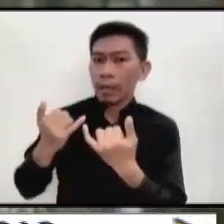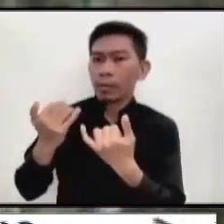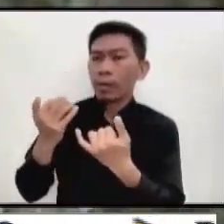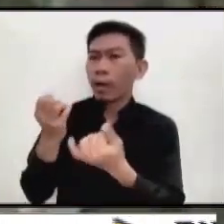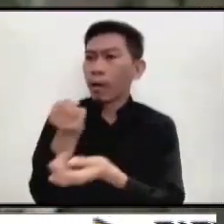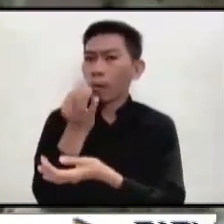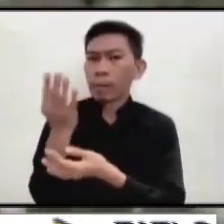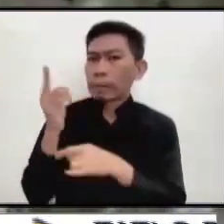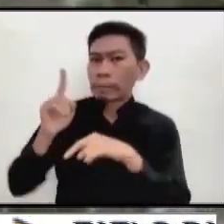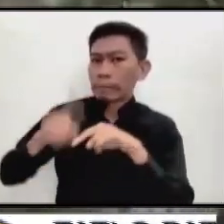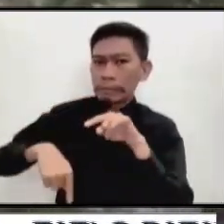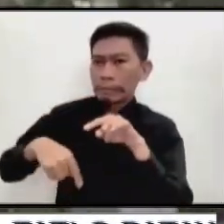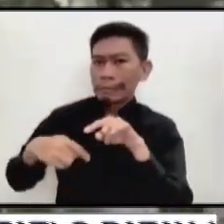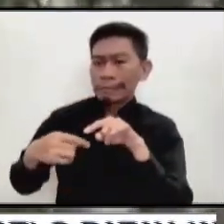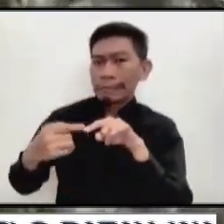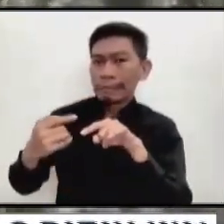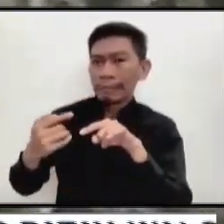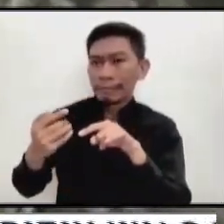kasi halos every